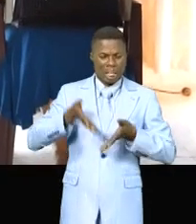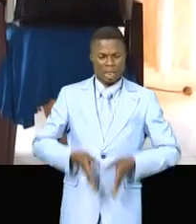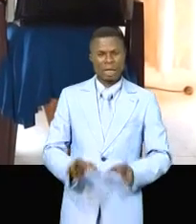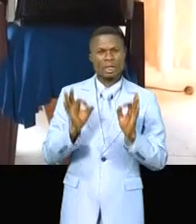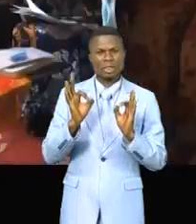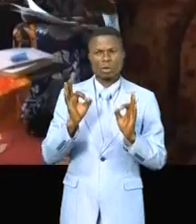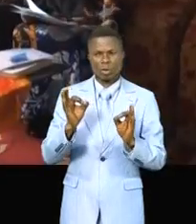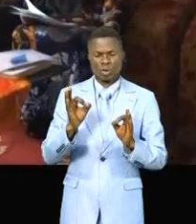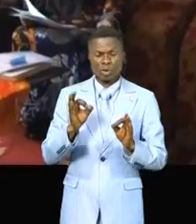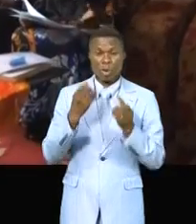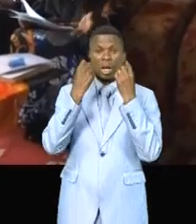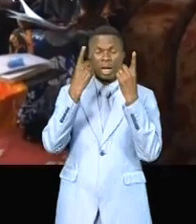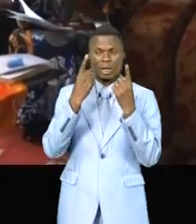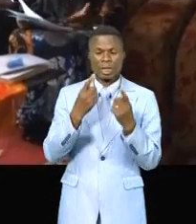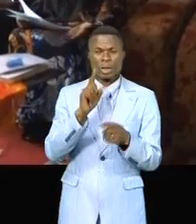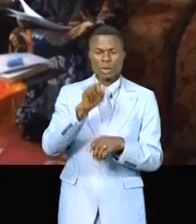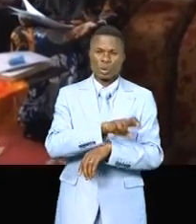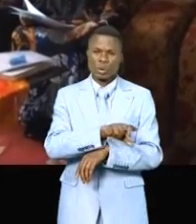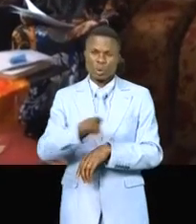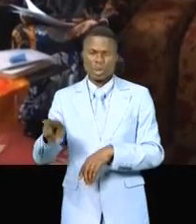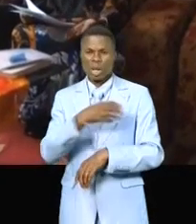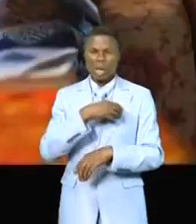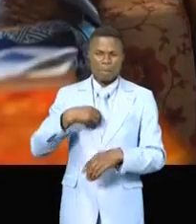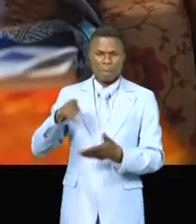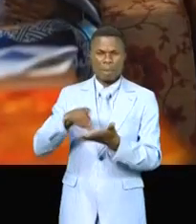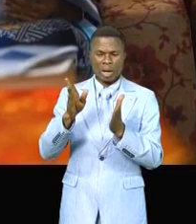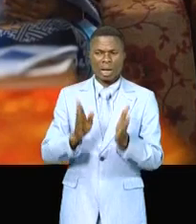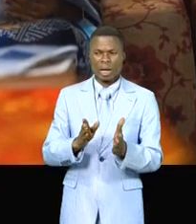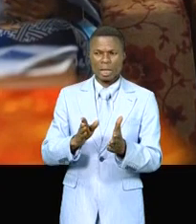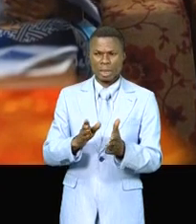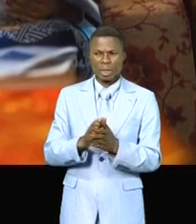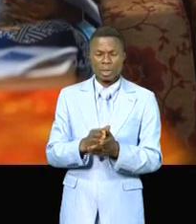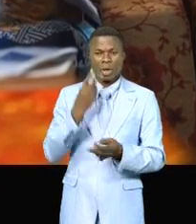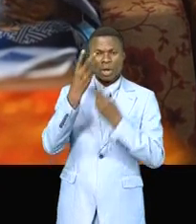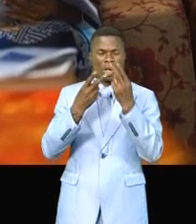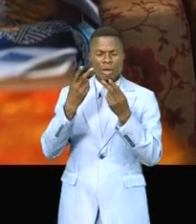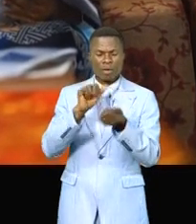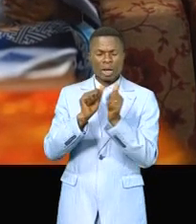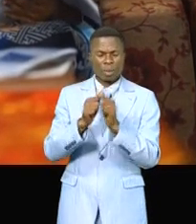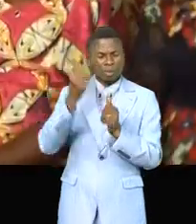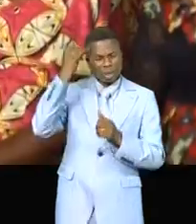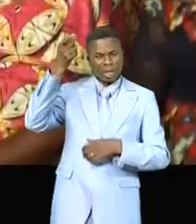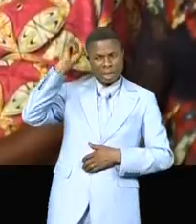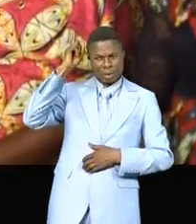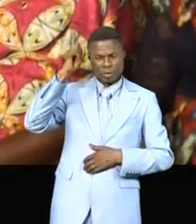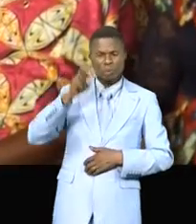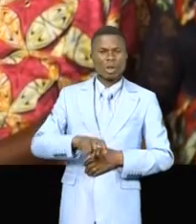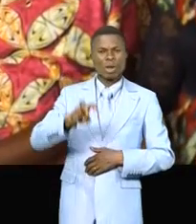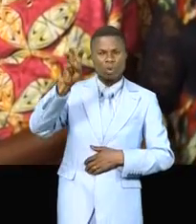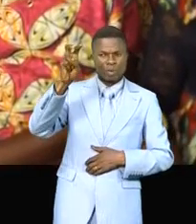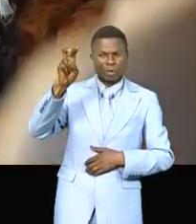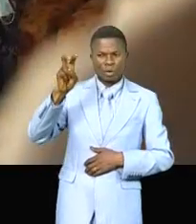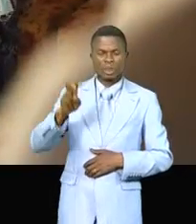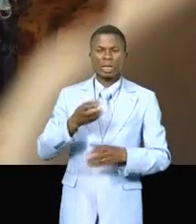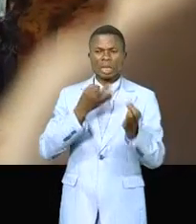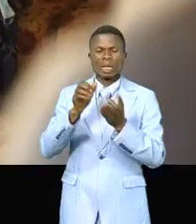mots. Pendant près d'une heure, la poétesse a offert à son hôte un voyage dans l'univers des rimes, une évasion que la First